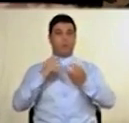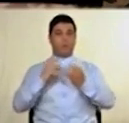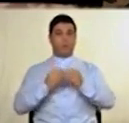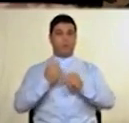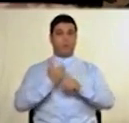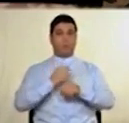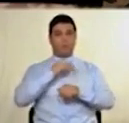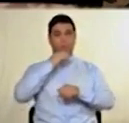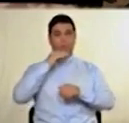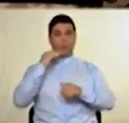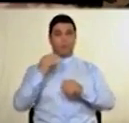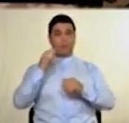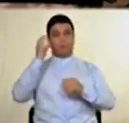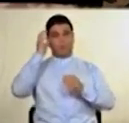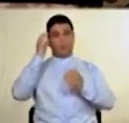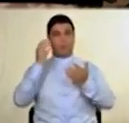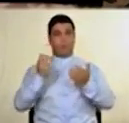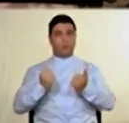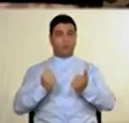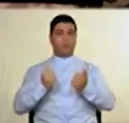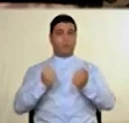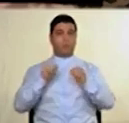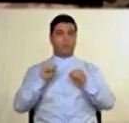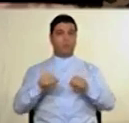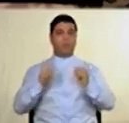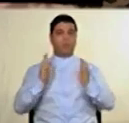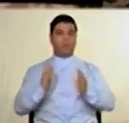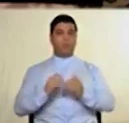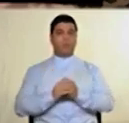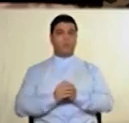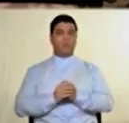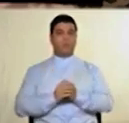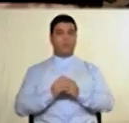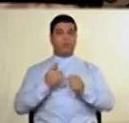ko'proq, demak, bilimlarga ega bo'lishingiz mumkin bo'lar ekan.